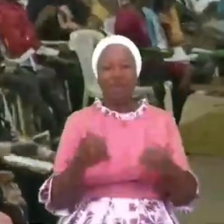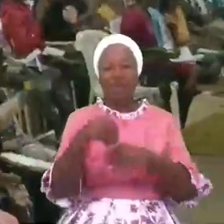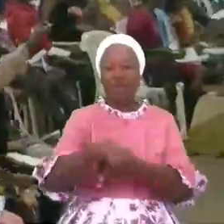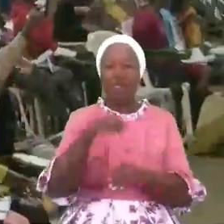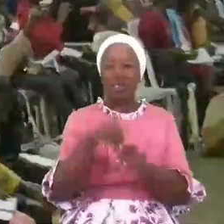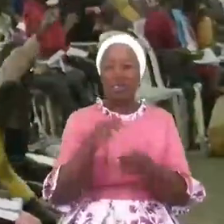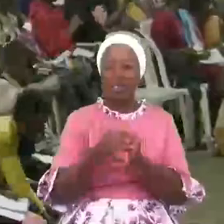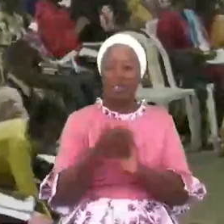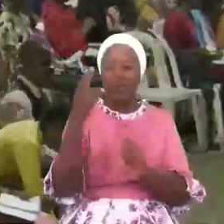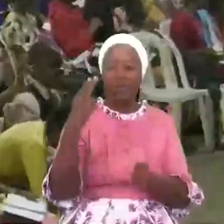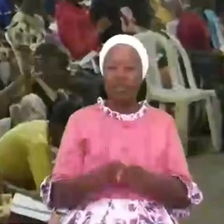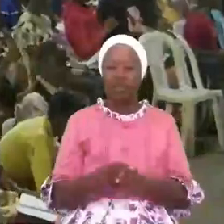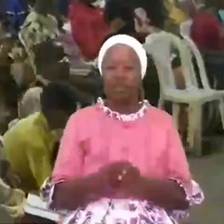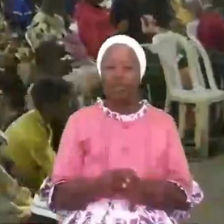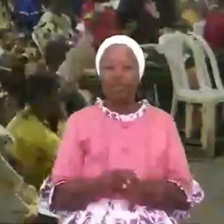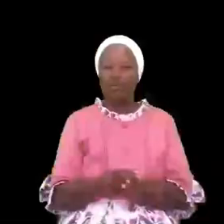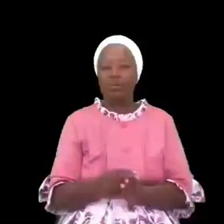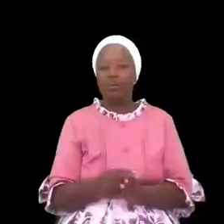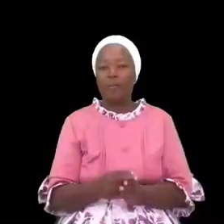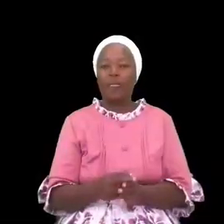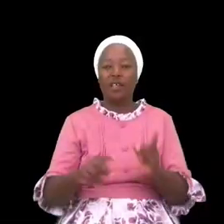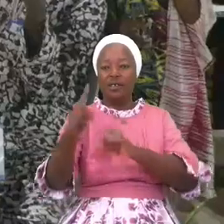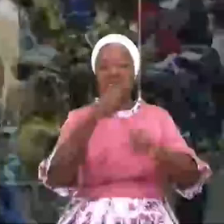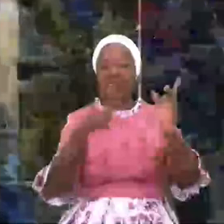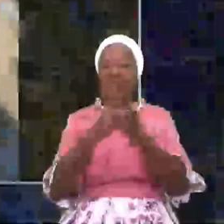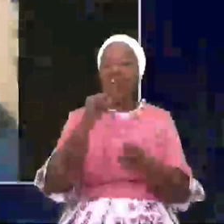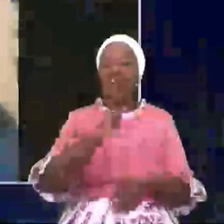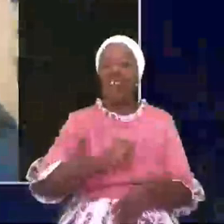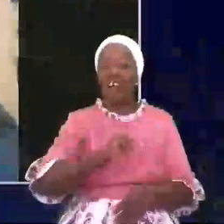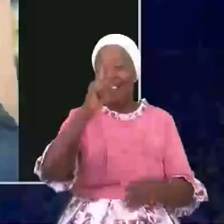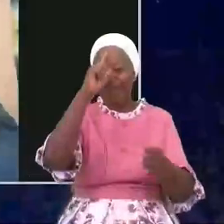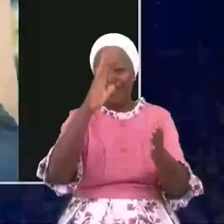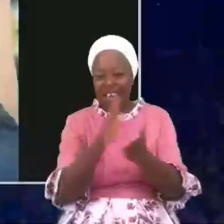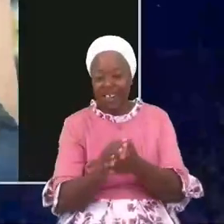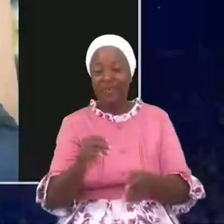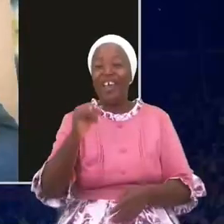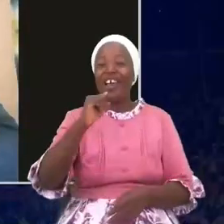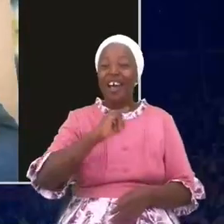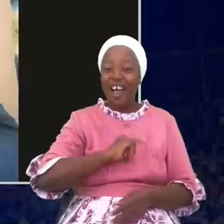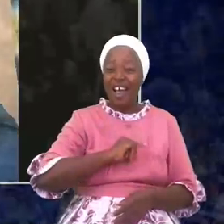de Jésus. Je crois. Je crois.